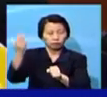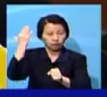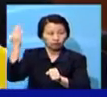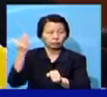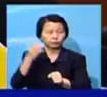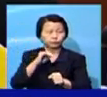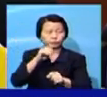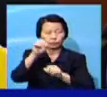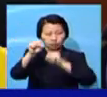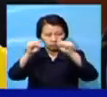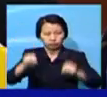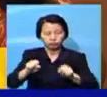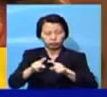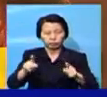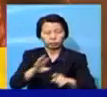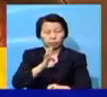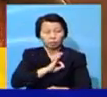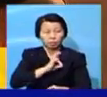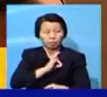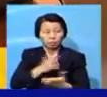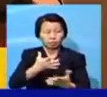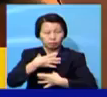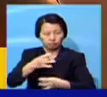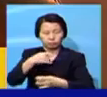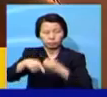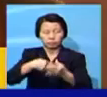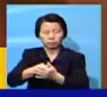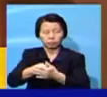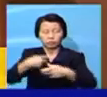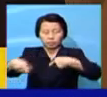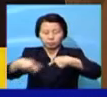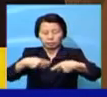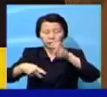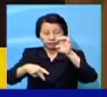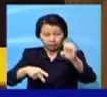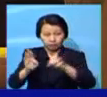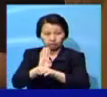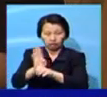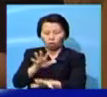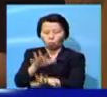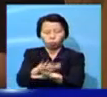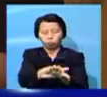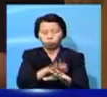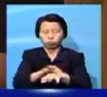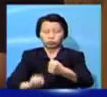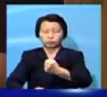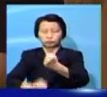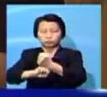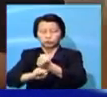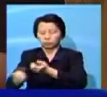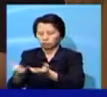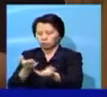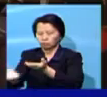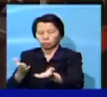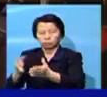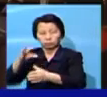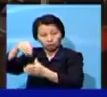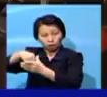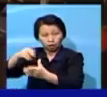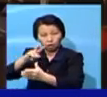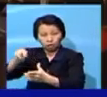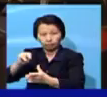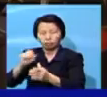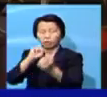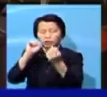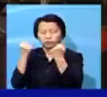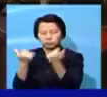we we are very excited about pasaran edagang Malaysia katanya berkembang pesat disokong perkhidmatan logistik dan syarikat-syarikat